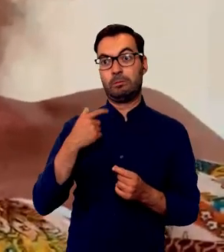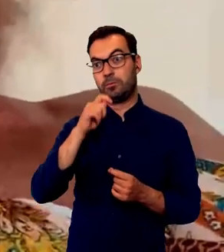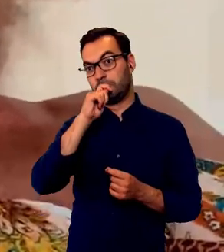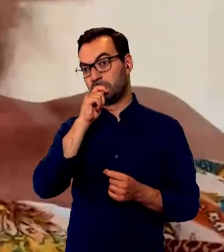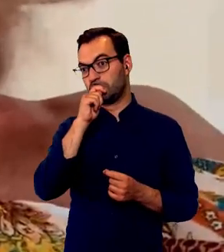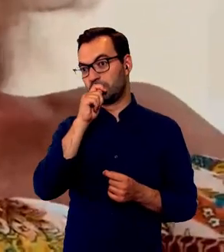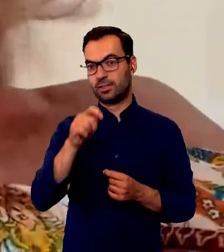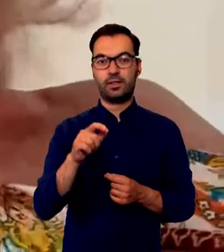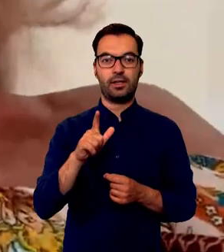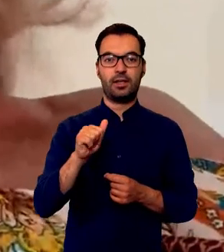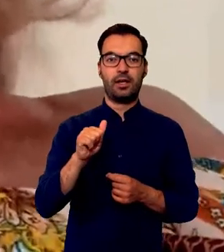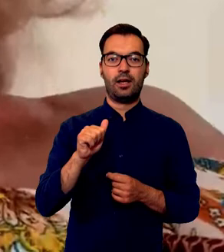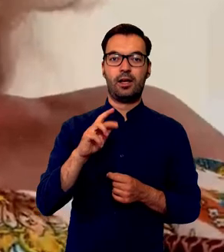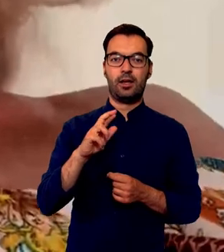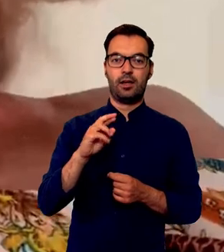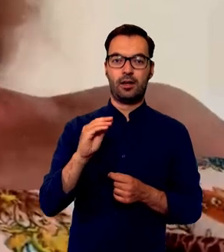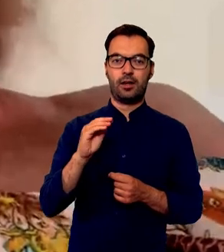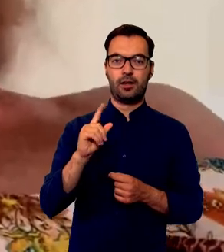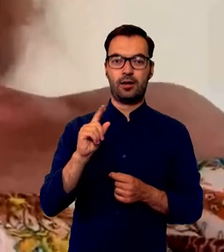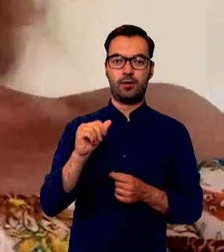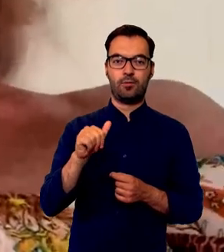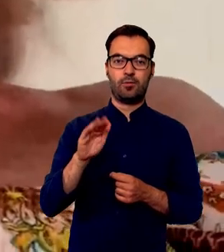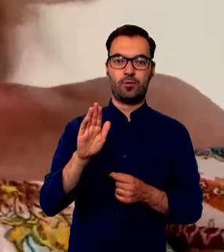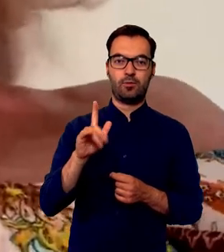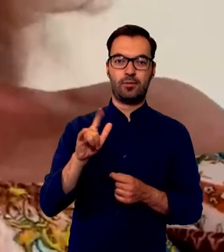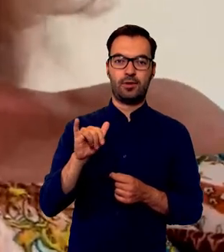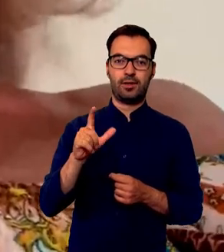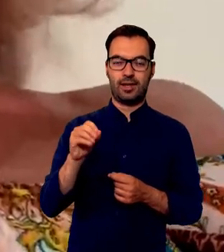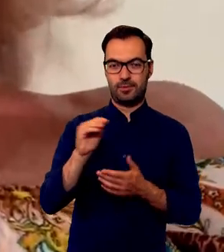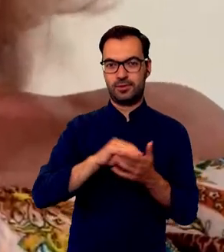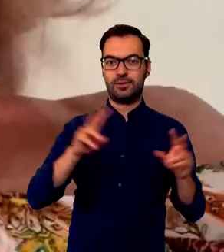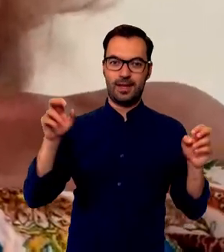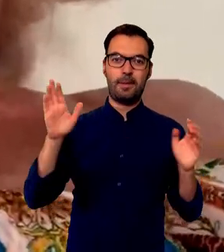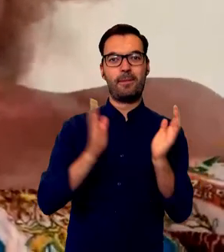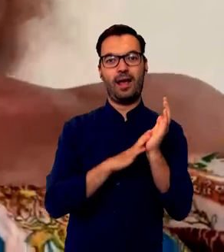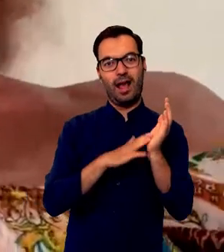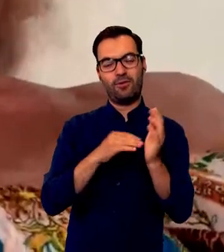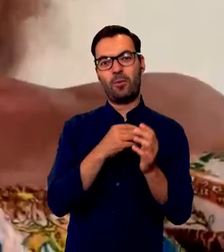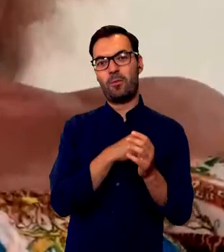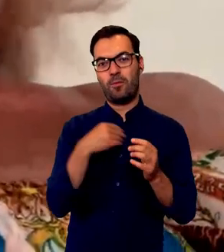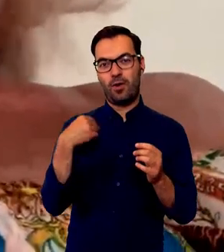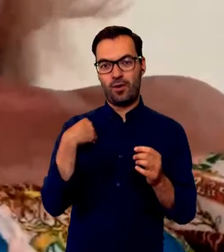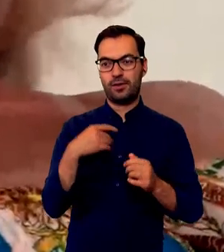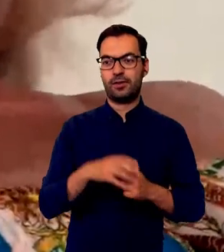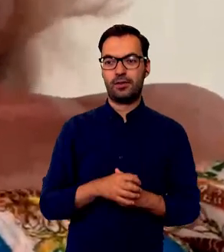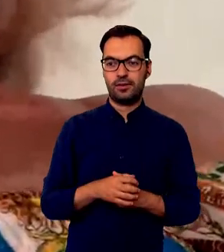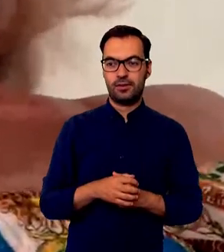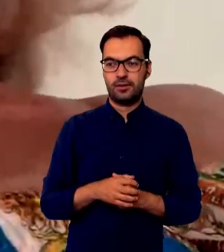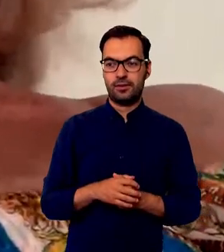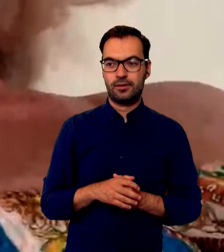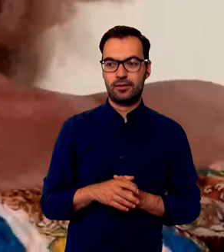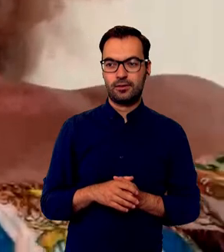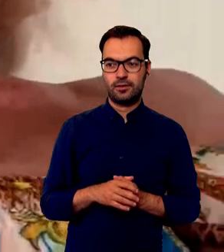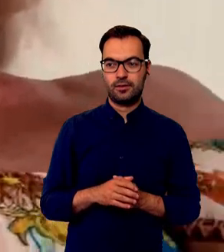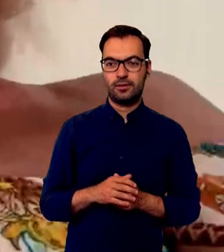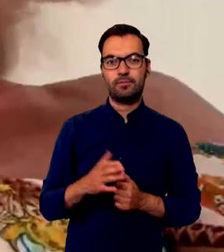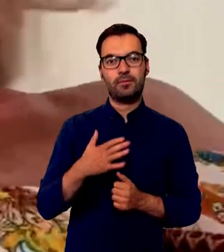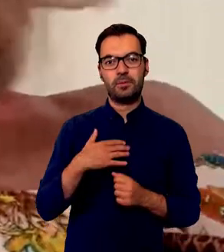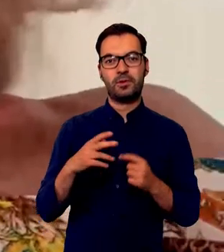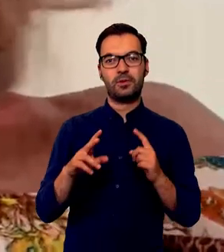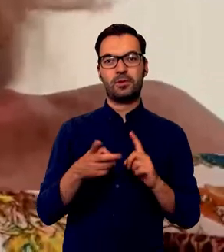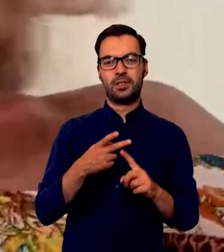bodajże La Repubblica, brawo Polka, brawo Włoszka, mamy